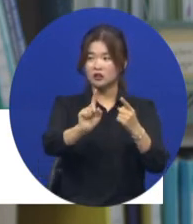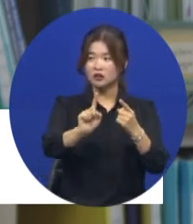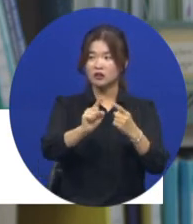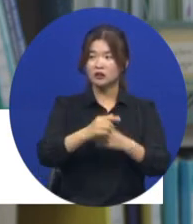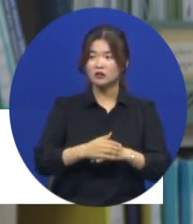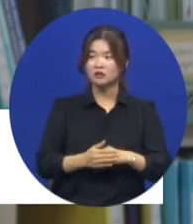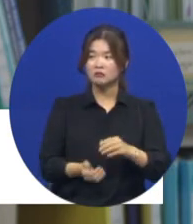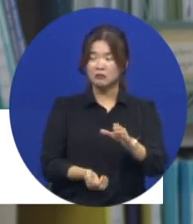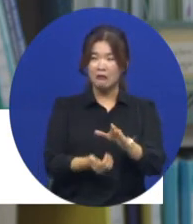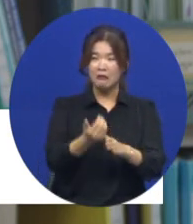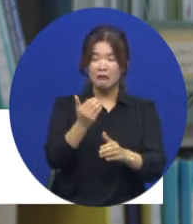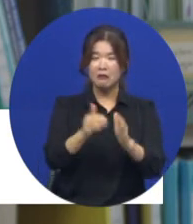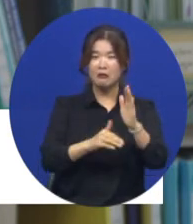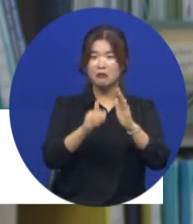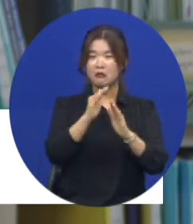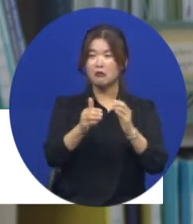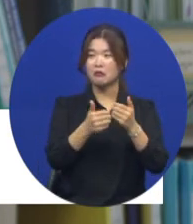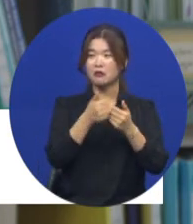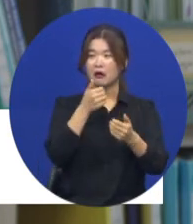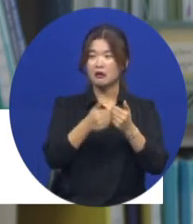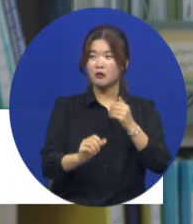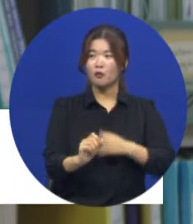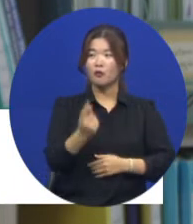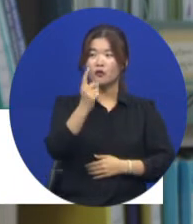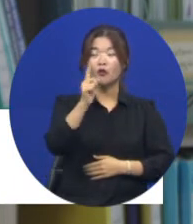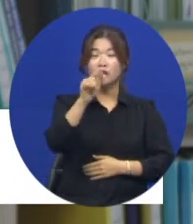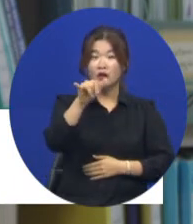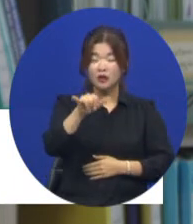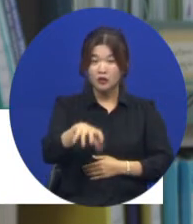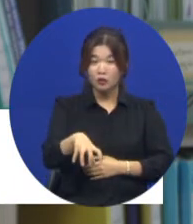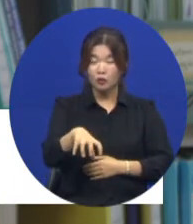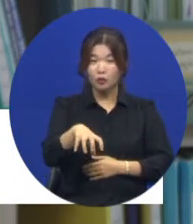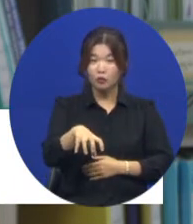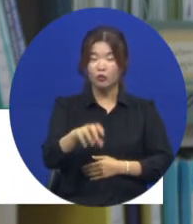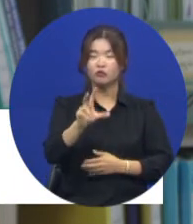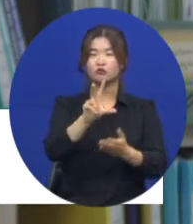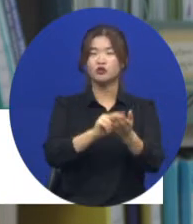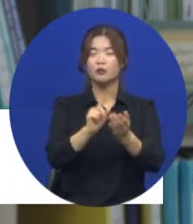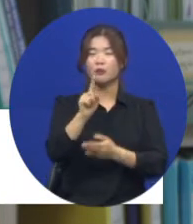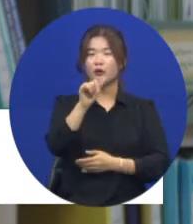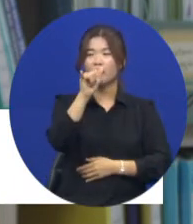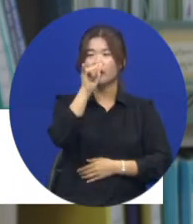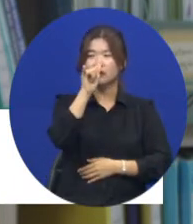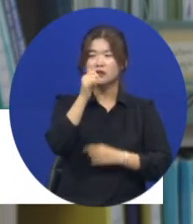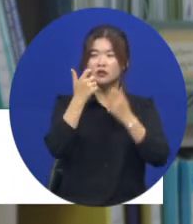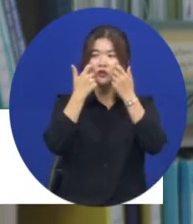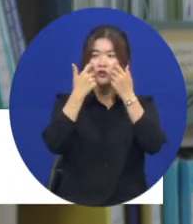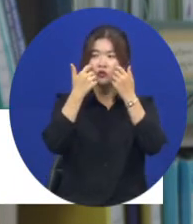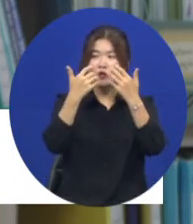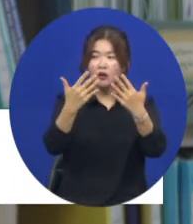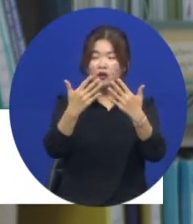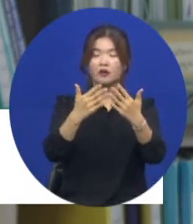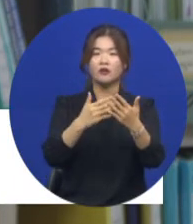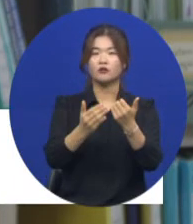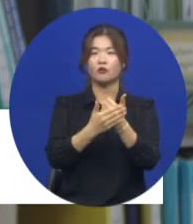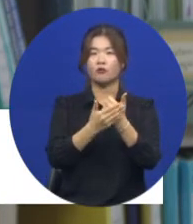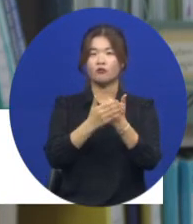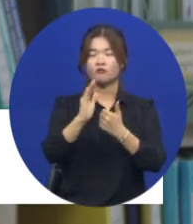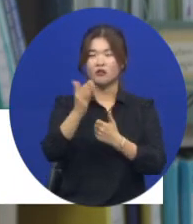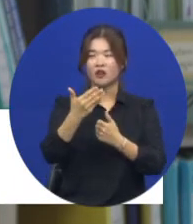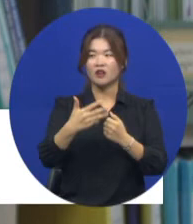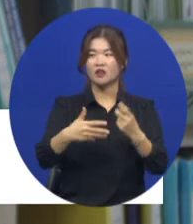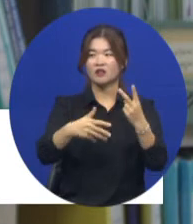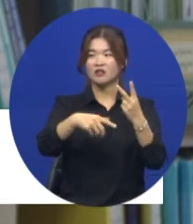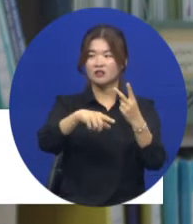1차적으로는 발생하는 공공 갈등의 원인이 어디에 있고 문제가 어디에 있는가를 밝히는 데 도움이 됩니다.